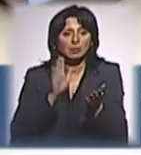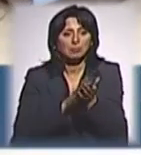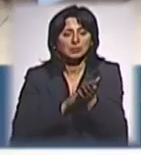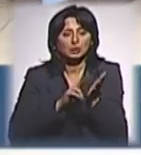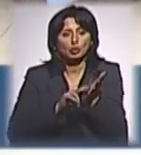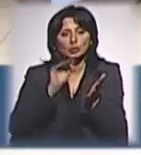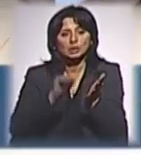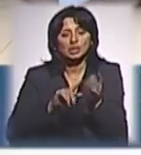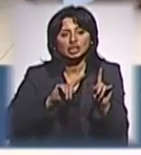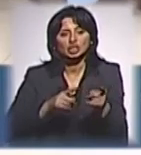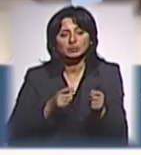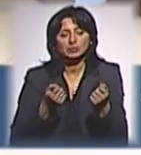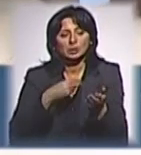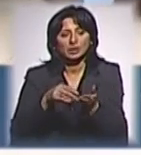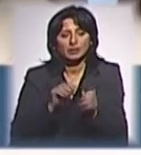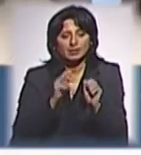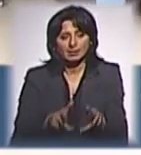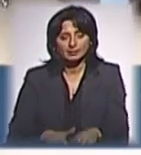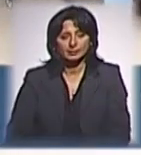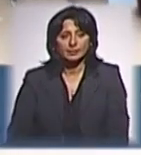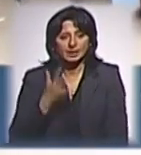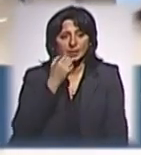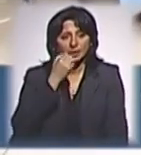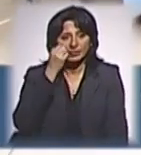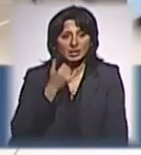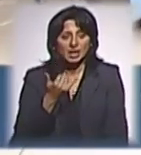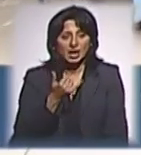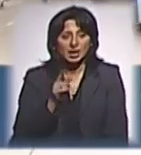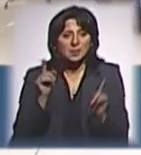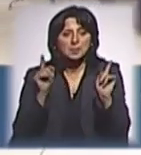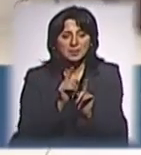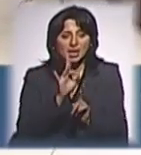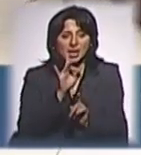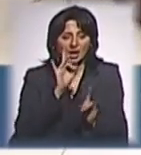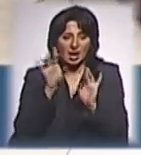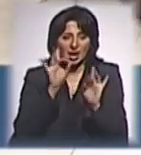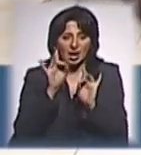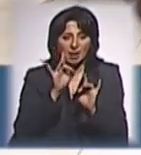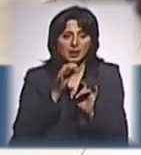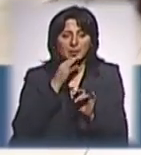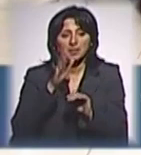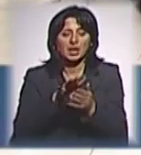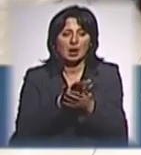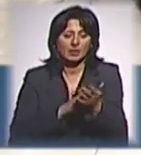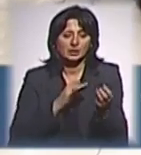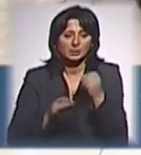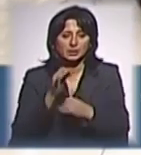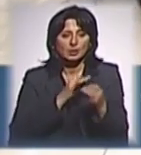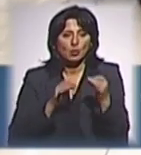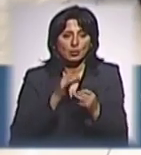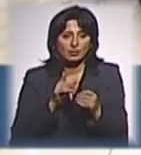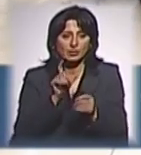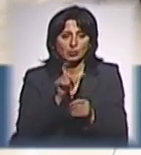პირებისთვის 80000-იანი ჯიპებისთვის მოიძებნათ ახლა. კარგი, დიდი მადლობა. ჩვენ ხა ხანმოკლე რეკლამაზე უნდა გავიდეთ, შემდეგ უკვე გავაგრძელებ მე